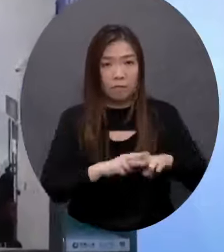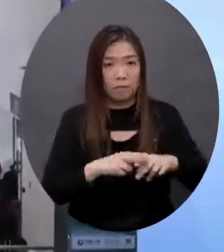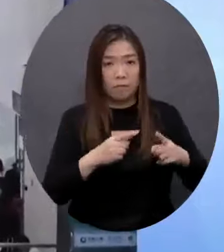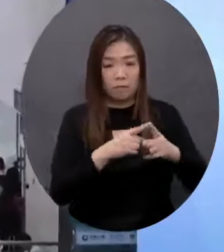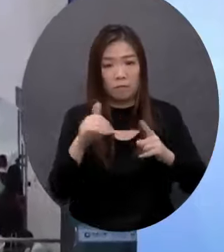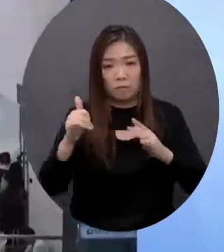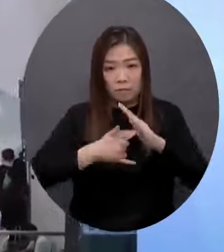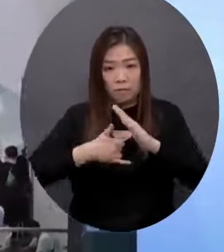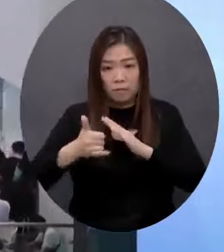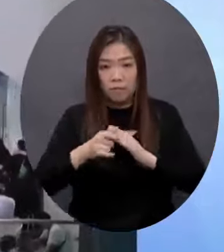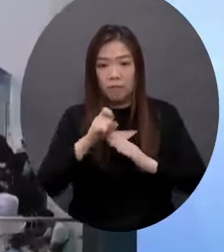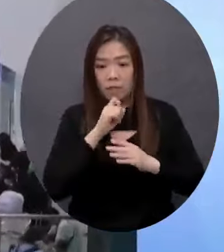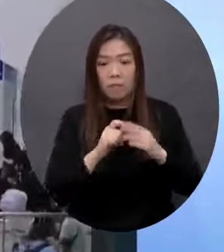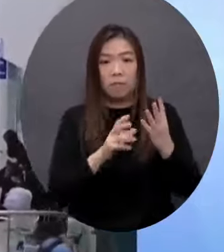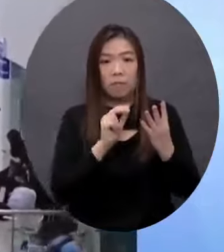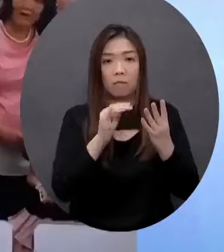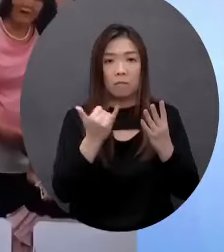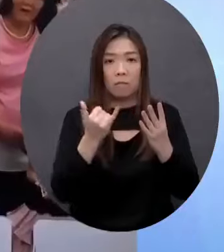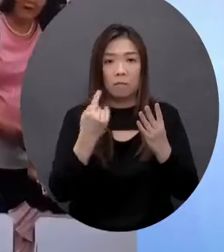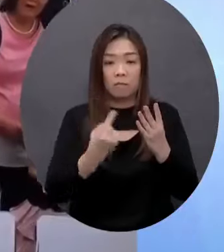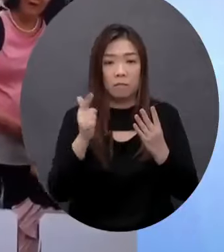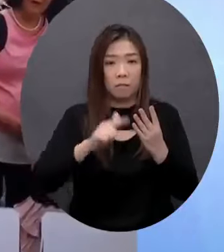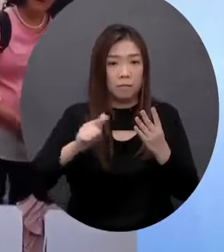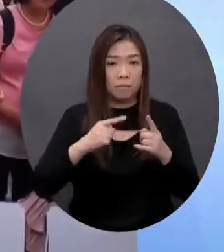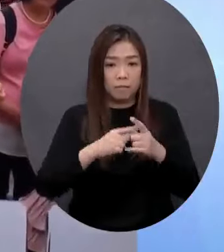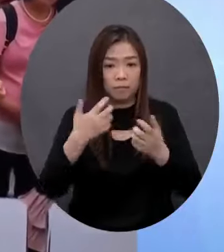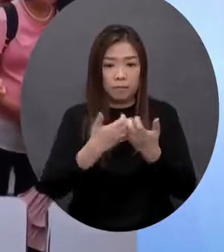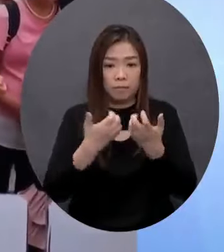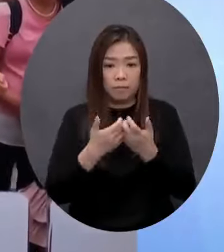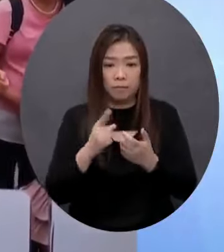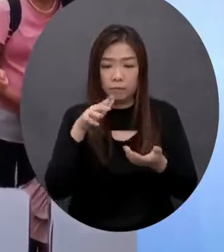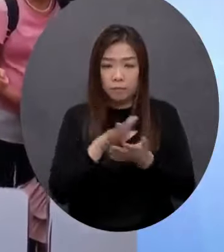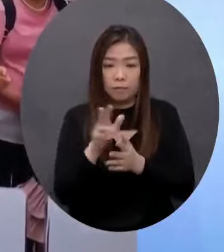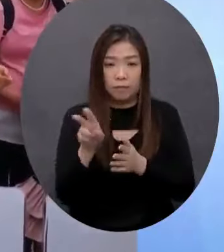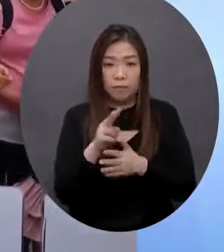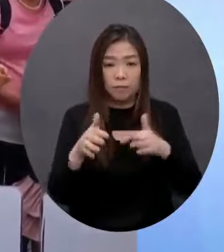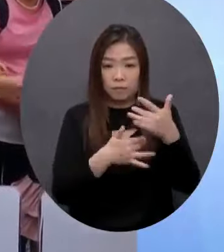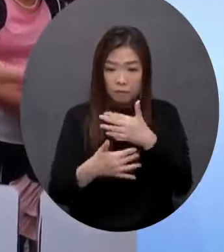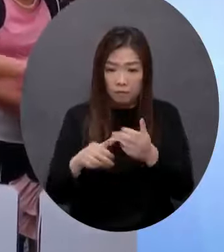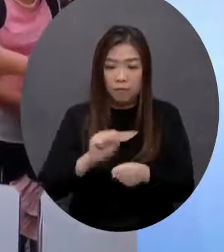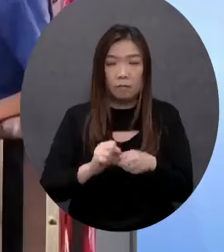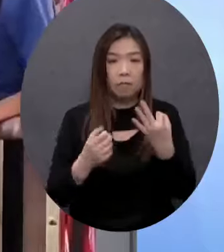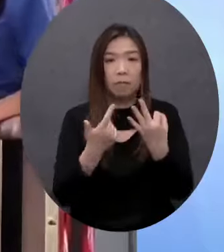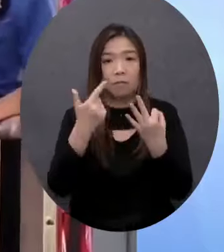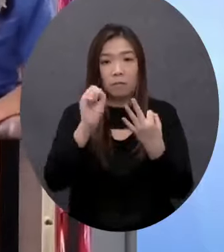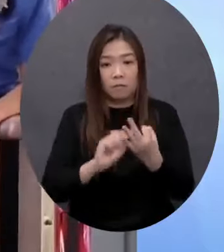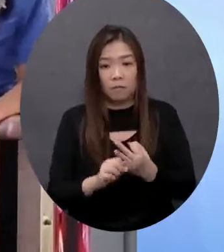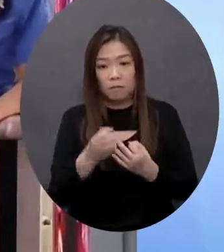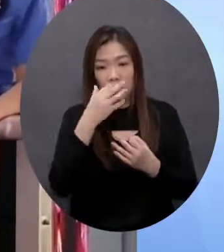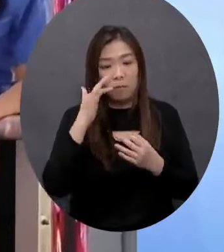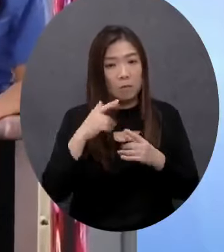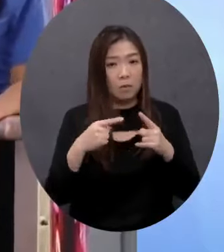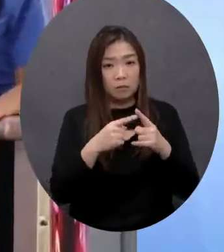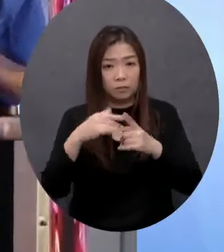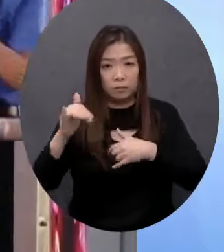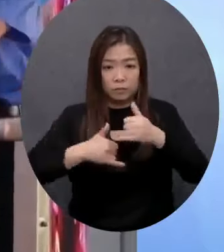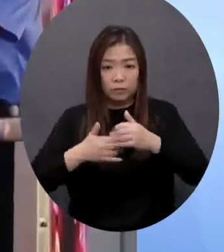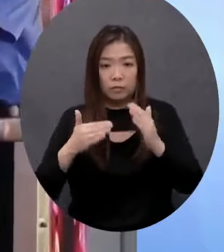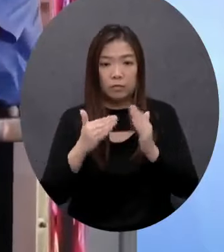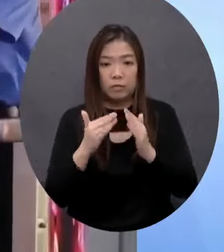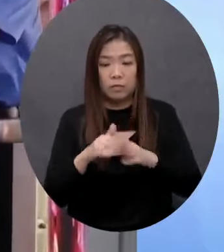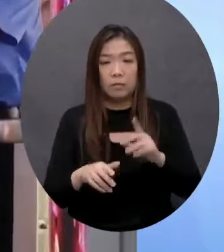入境有4,768,000人次，較去年同期增長38%。港澳台居民出入境就